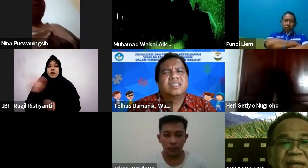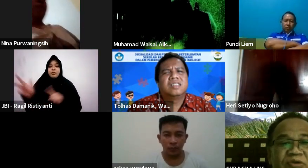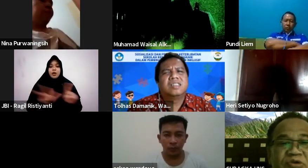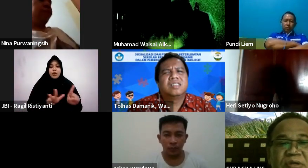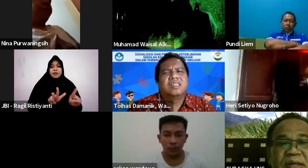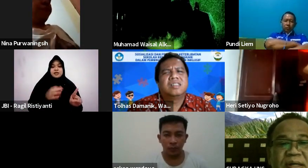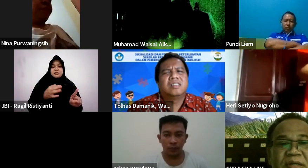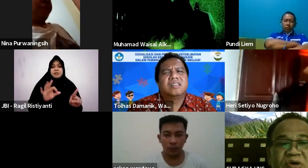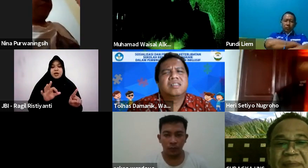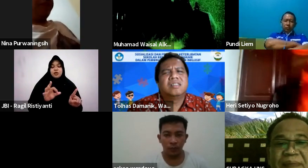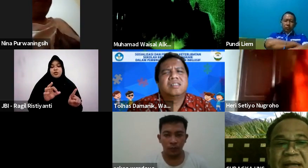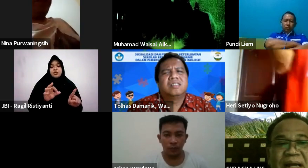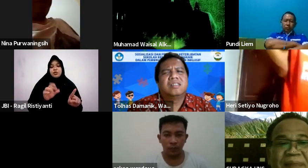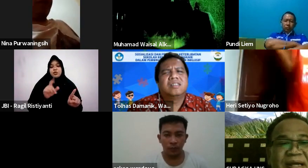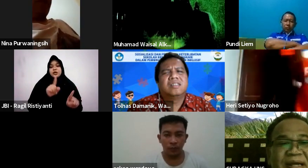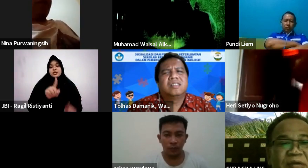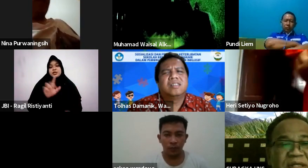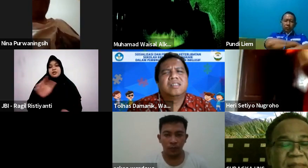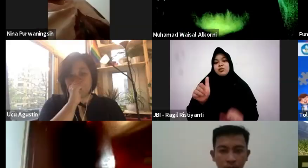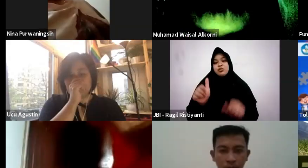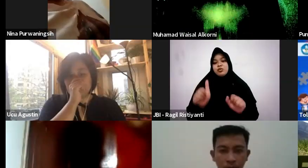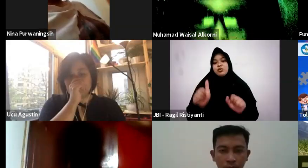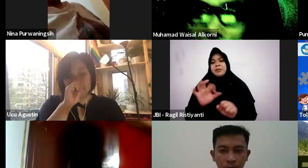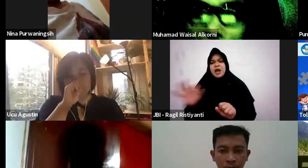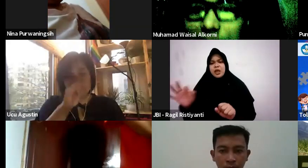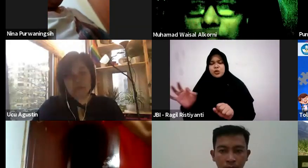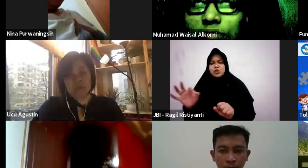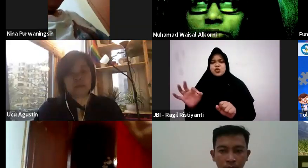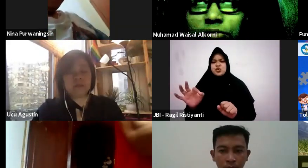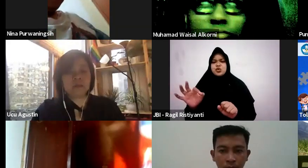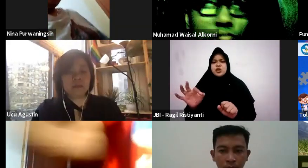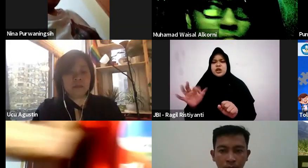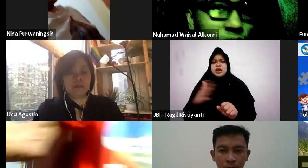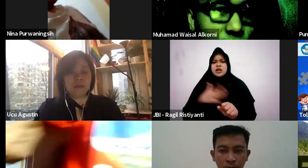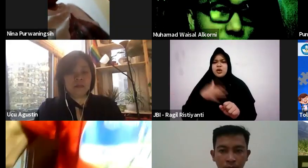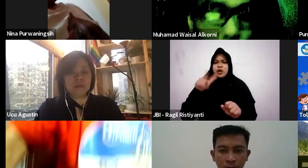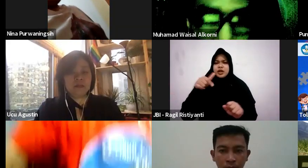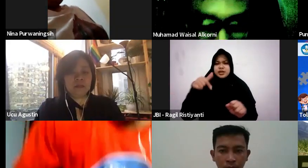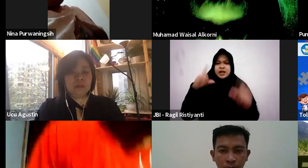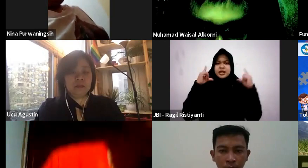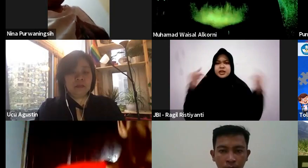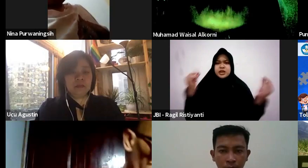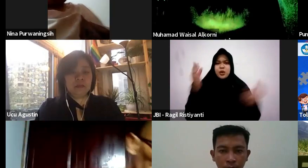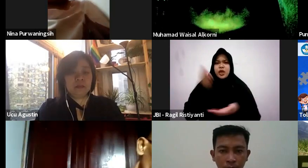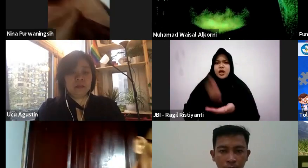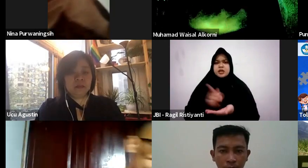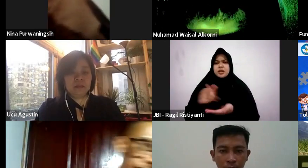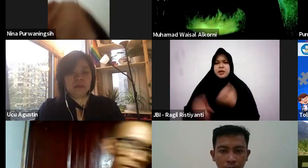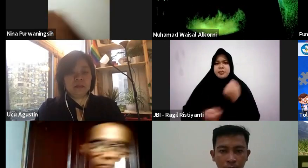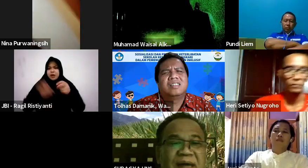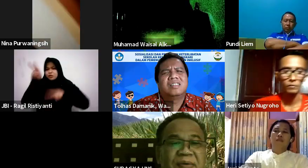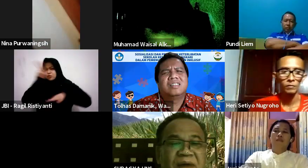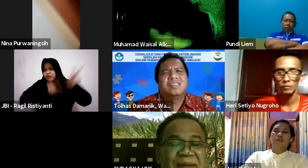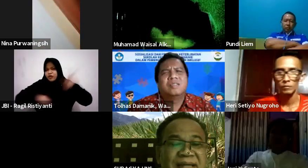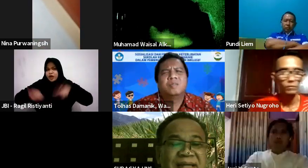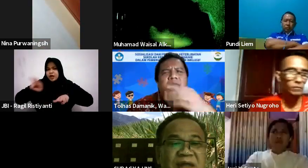1600 sekolah penyelenggara pendirian.cv Contohkan di Jawa Tengah sayapun melakukan survei